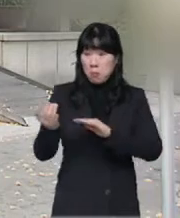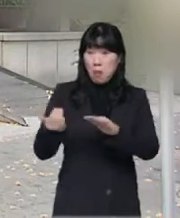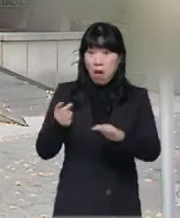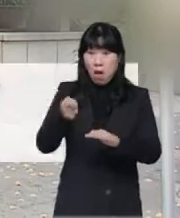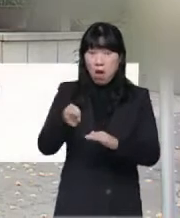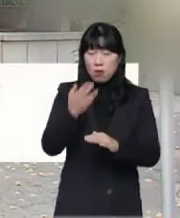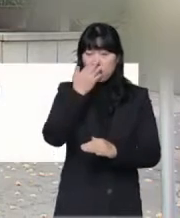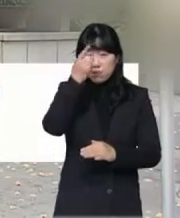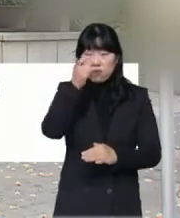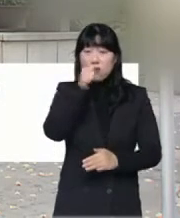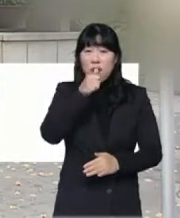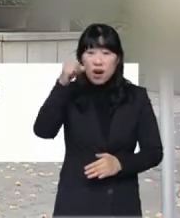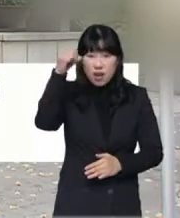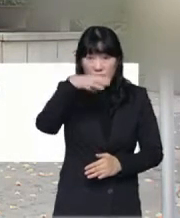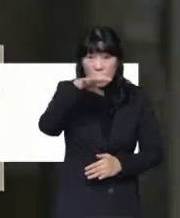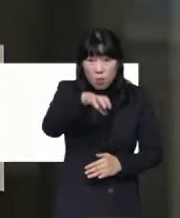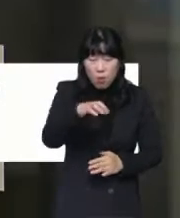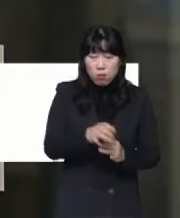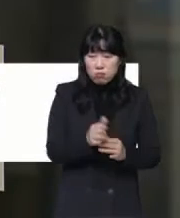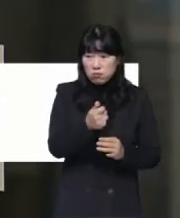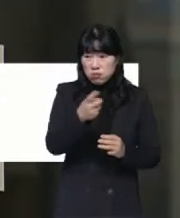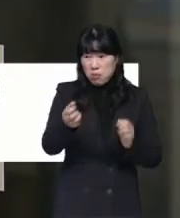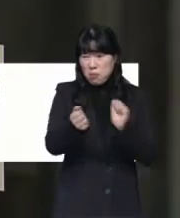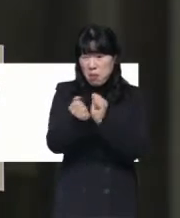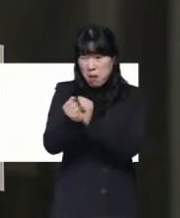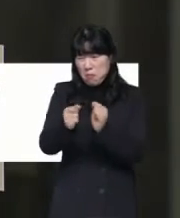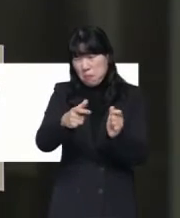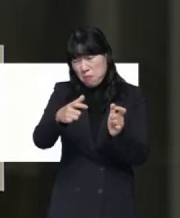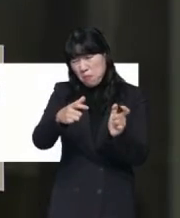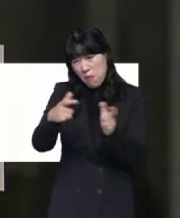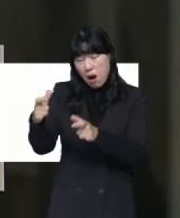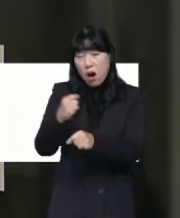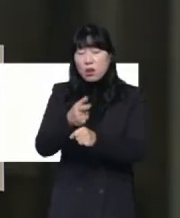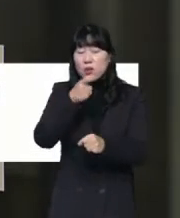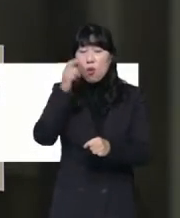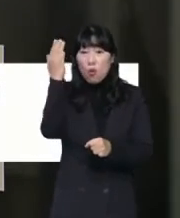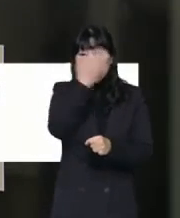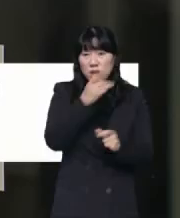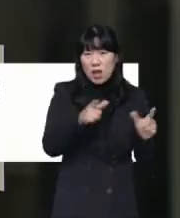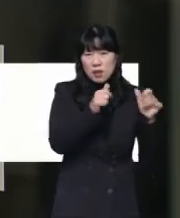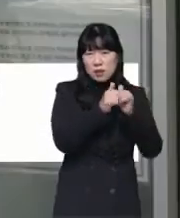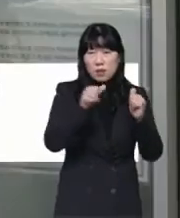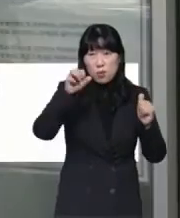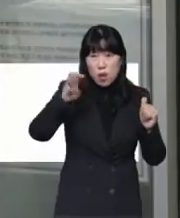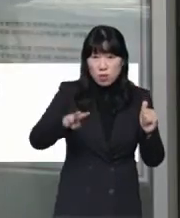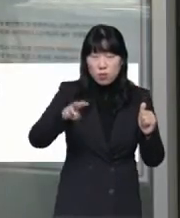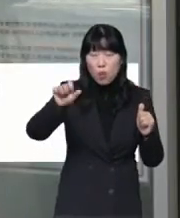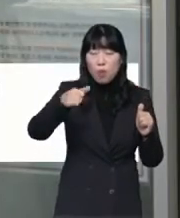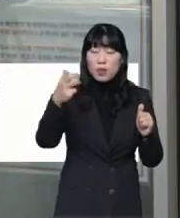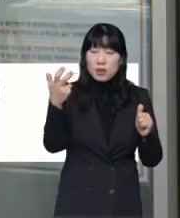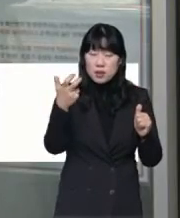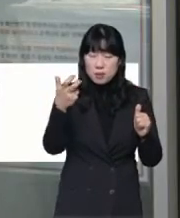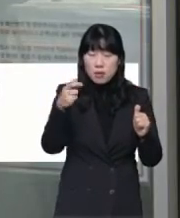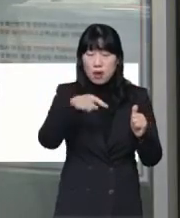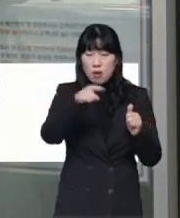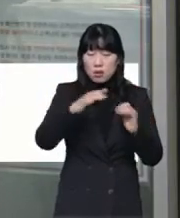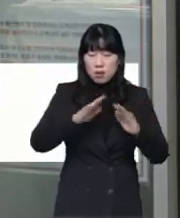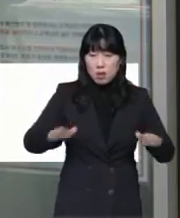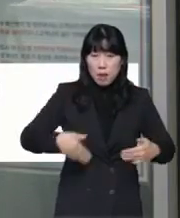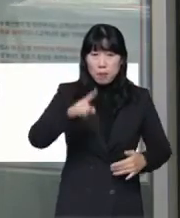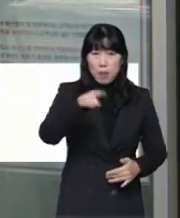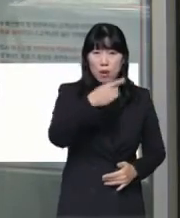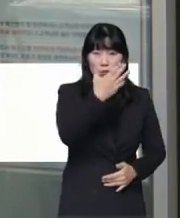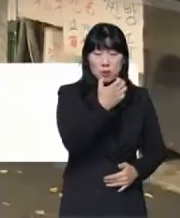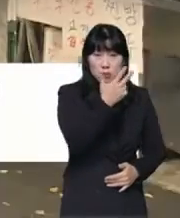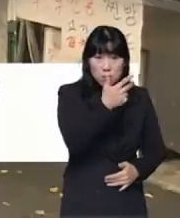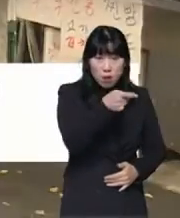순천과 광양 에서 이 따라 집단 감염을 일으킨 여수 거주 광주 500 스킬 번과 전남 197 반에